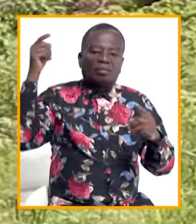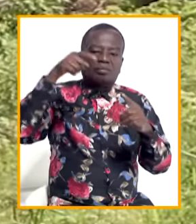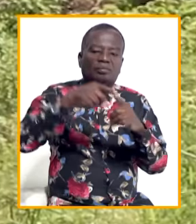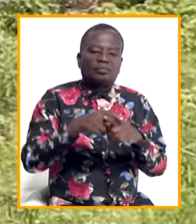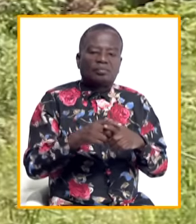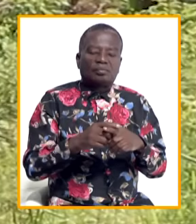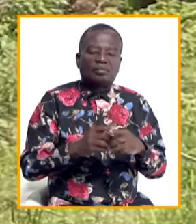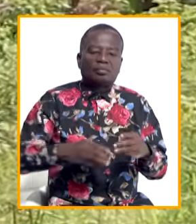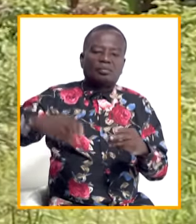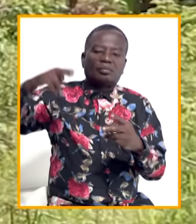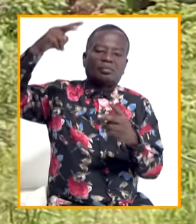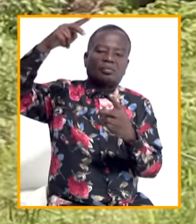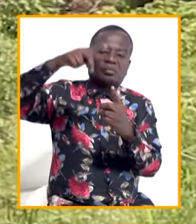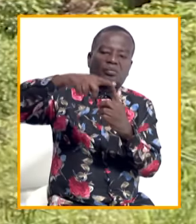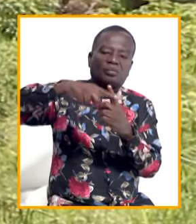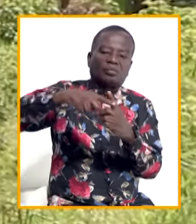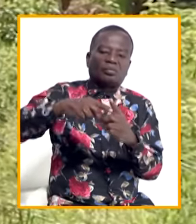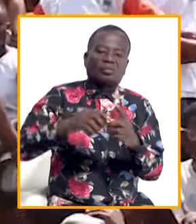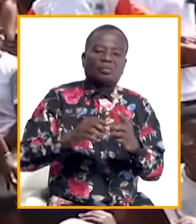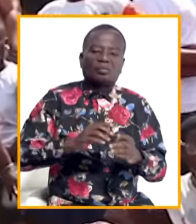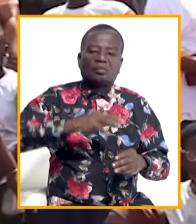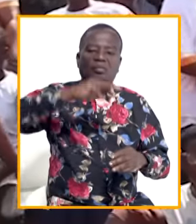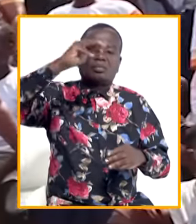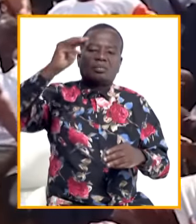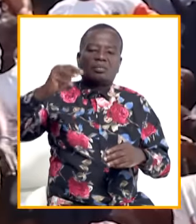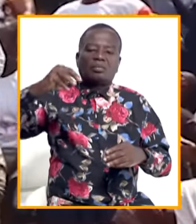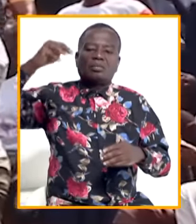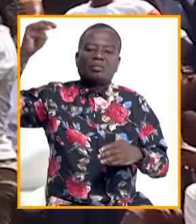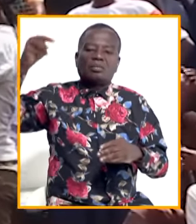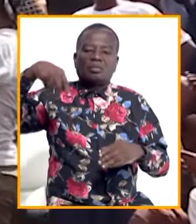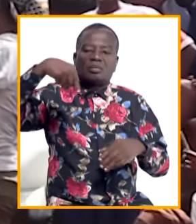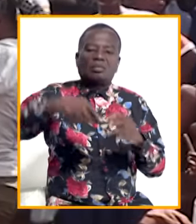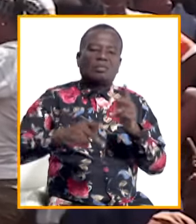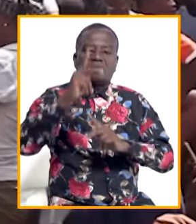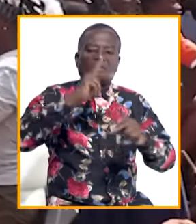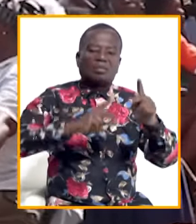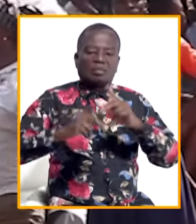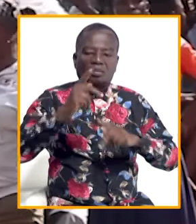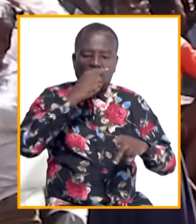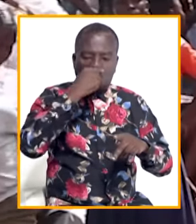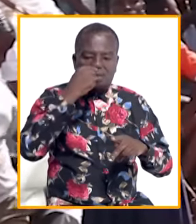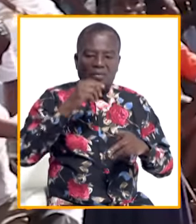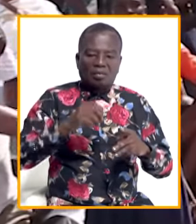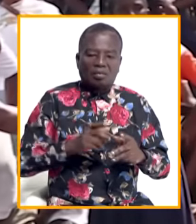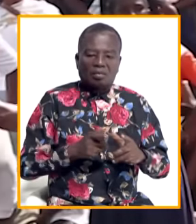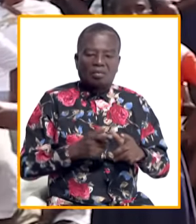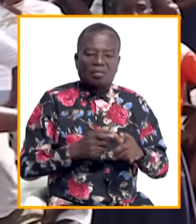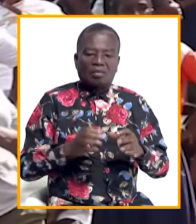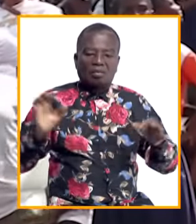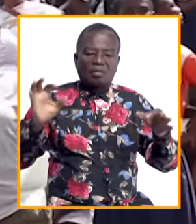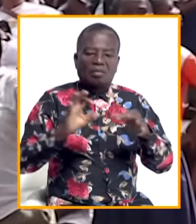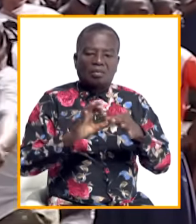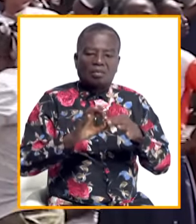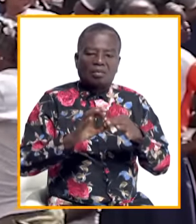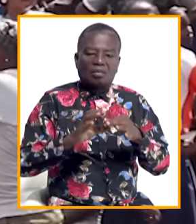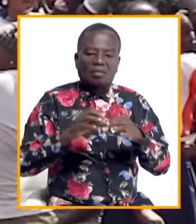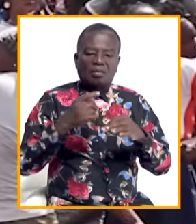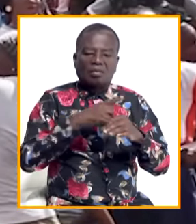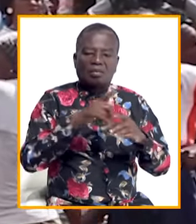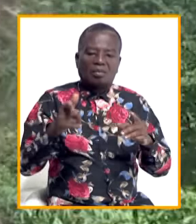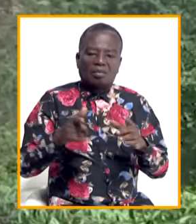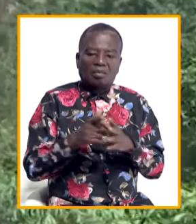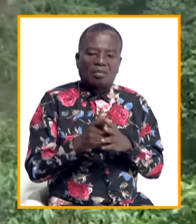du célèbre mont baptisé dans deux mois. Une activité que la population et les invités spéciaux de la Fédération française de randonnée pédestre